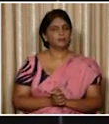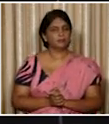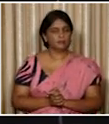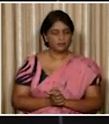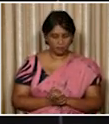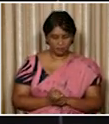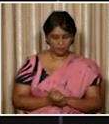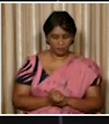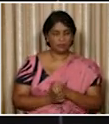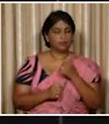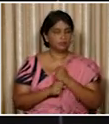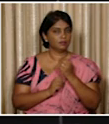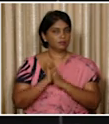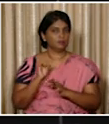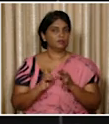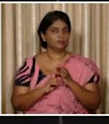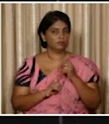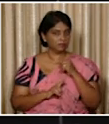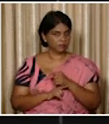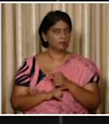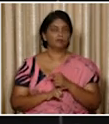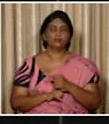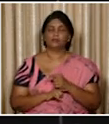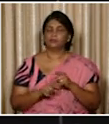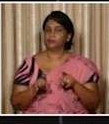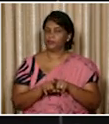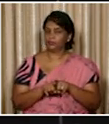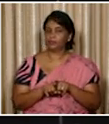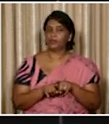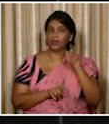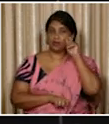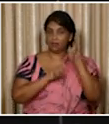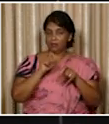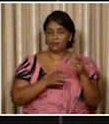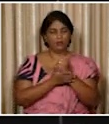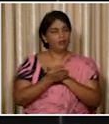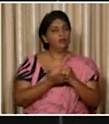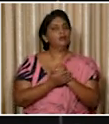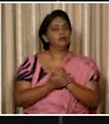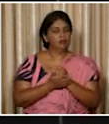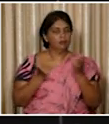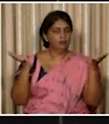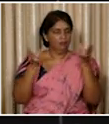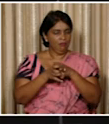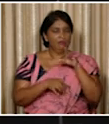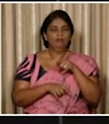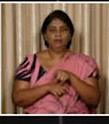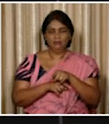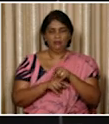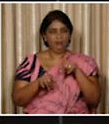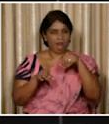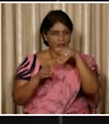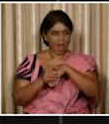கொண்டிருந்த போது திடீரென உள்நுழைந்த பெருந்தொகையான போலீசார் பூசை பொருட்களை சப்பாத்துக்கால்களால் உதைத்தும் மிதித்தும் அடாவடியாக நடந்து